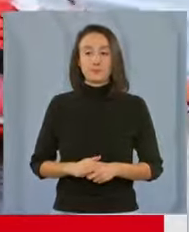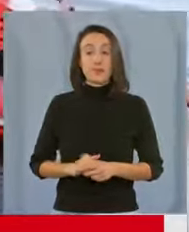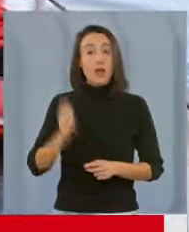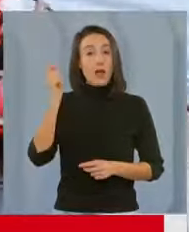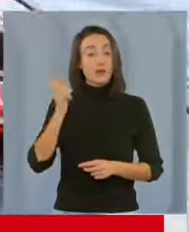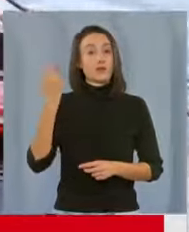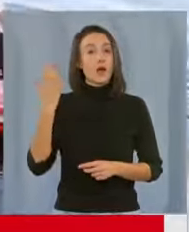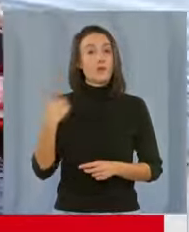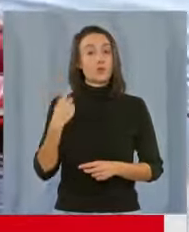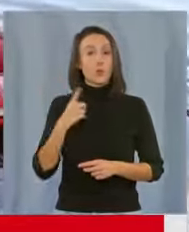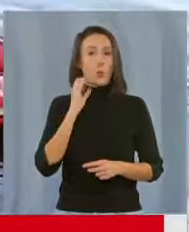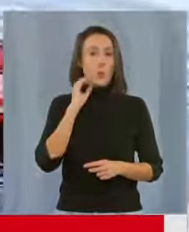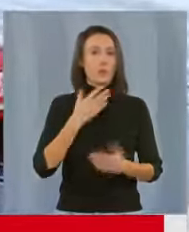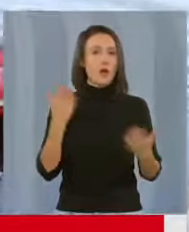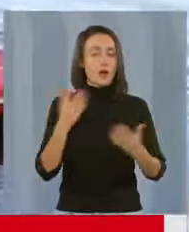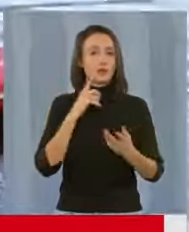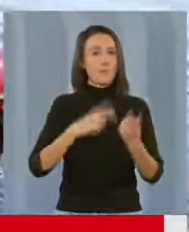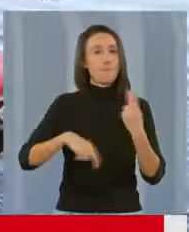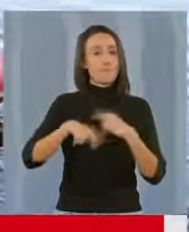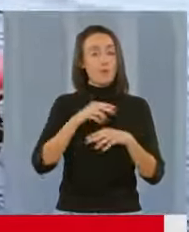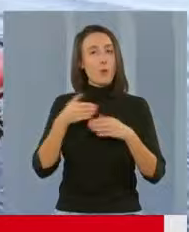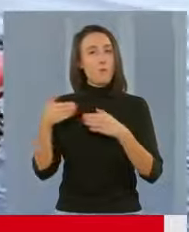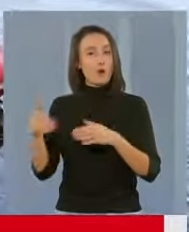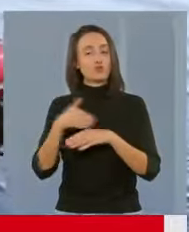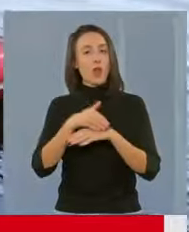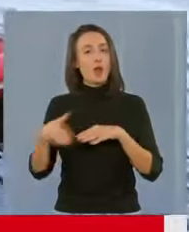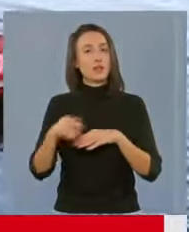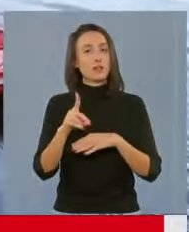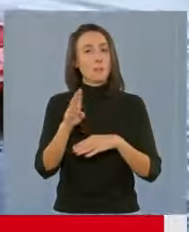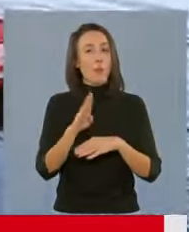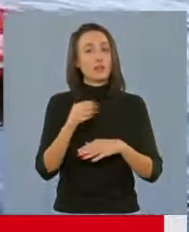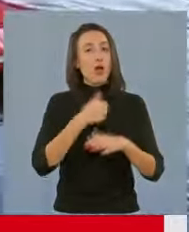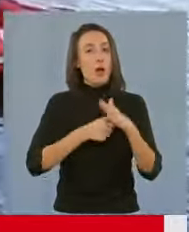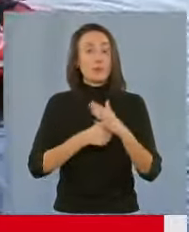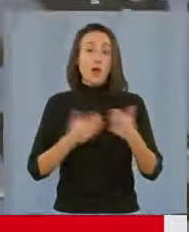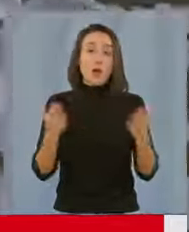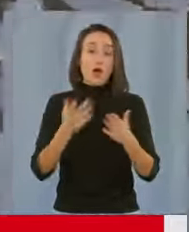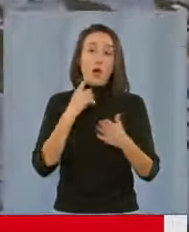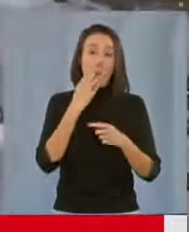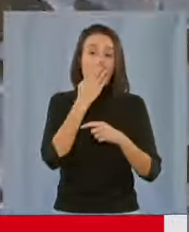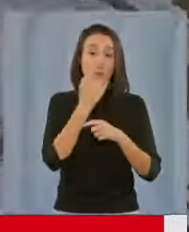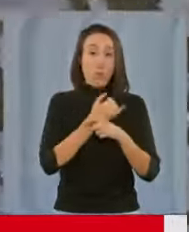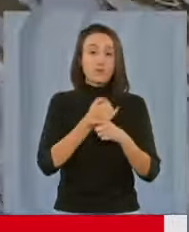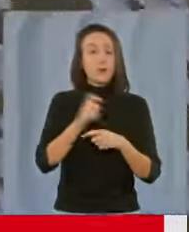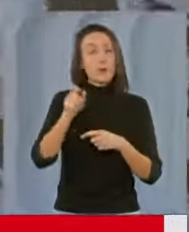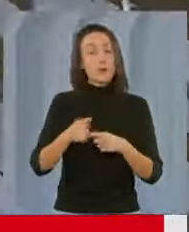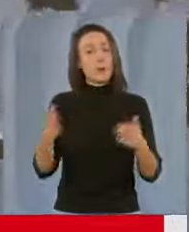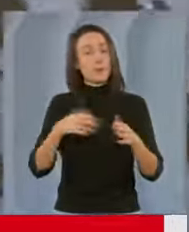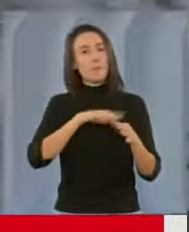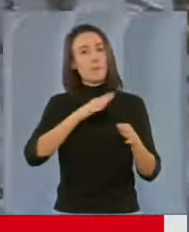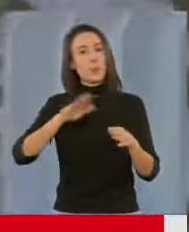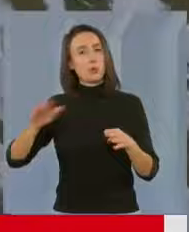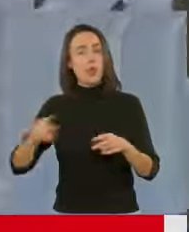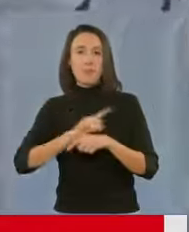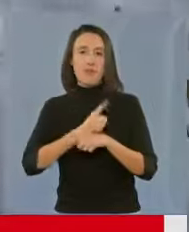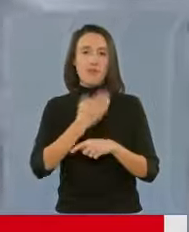Alerta a fost dată de către oamenii care se plimbau pe marginea râului Dâmbovița din capitală, care au observat o persoană care plutea.